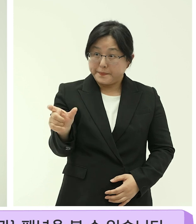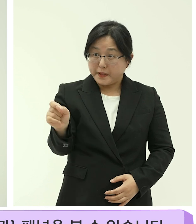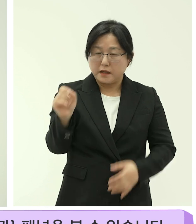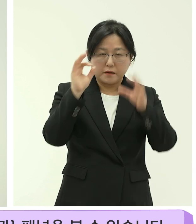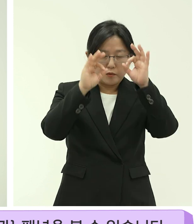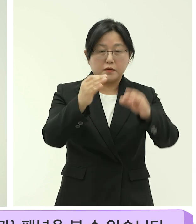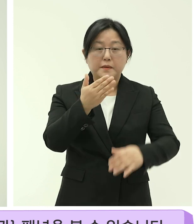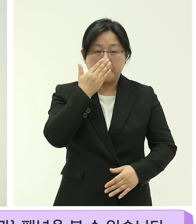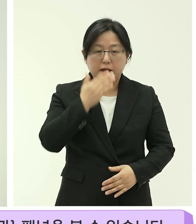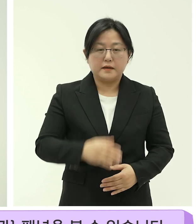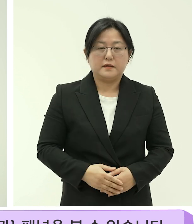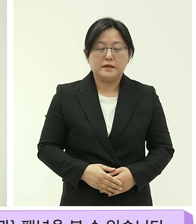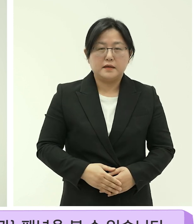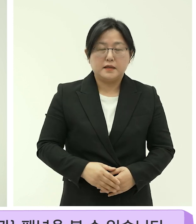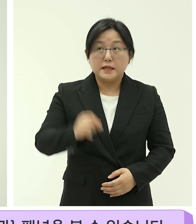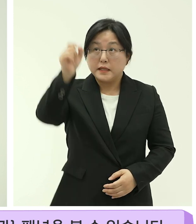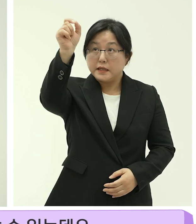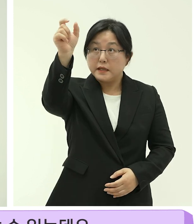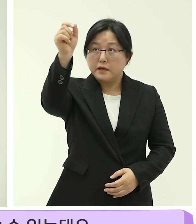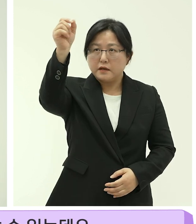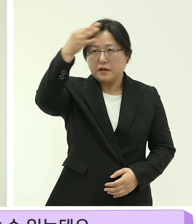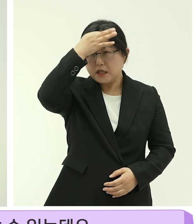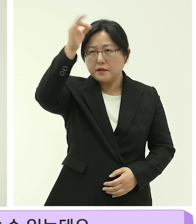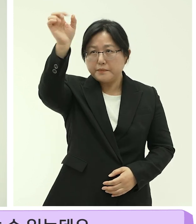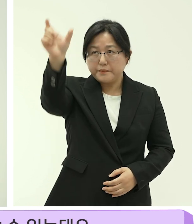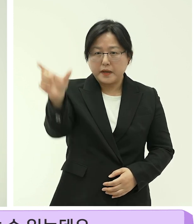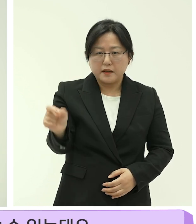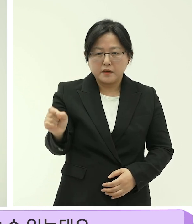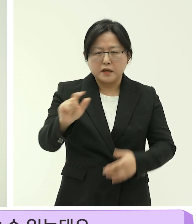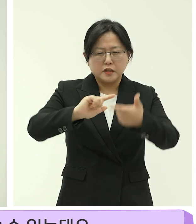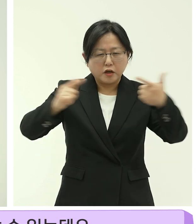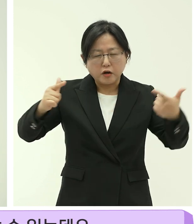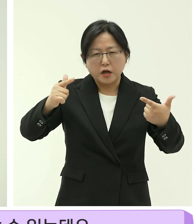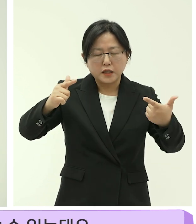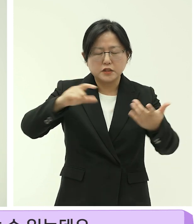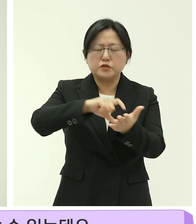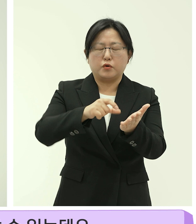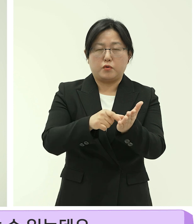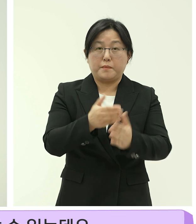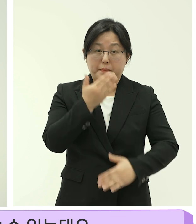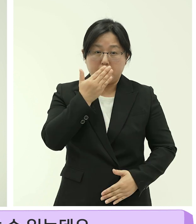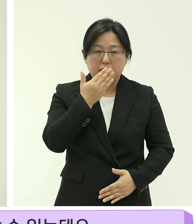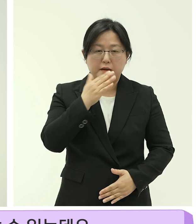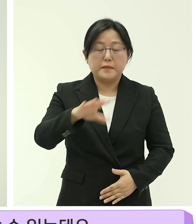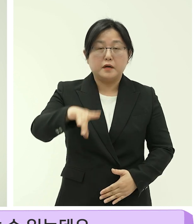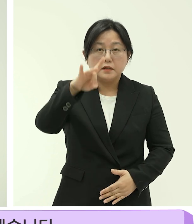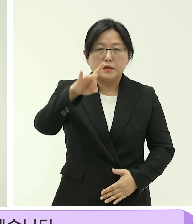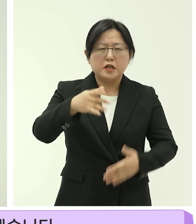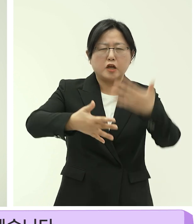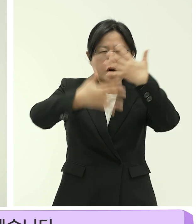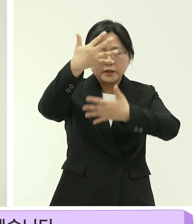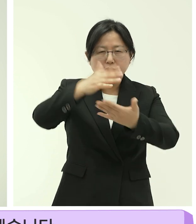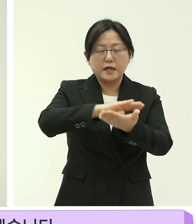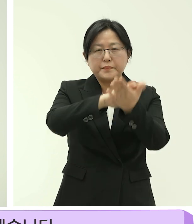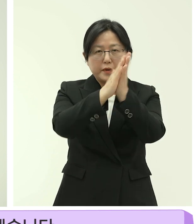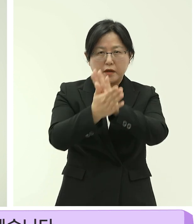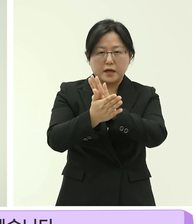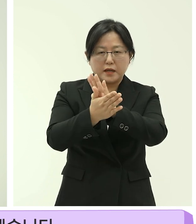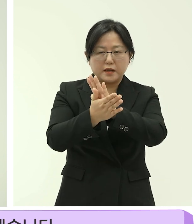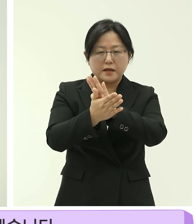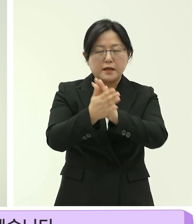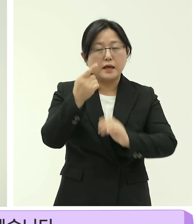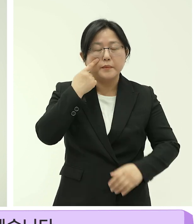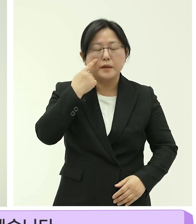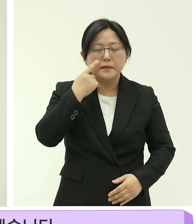효과 패널을 볼 수 있습니다. 이 패널에서 다양한 편집 효과를 적용할 수 있는데요. 우선 화면